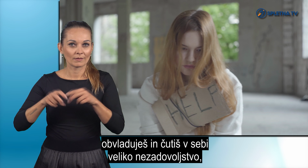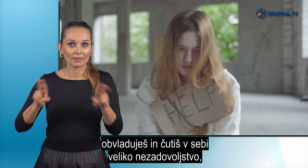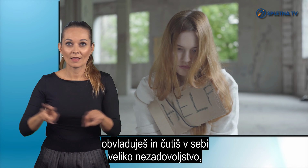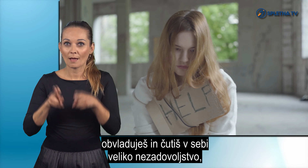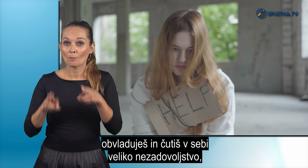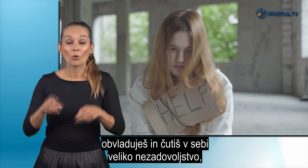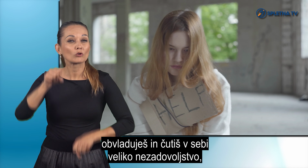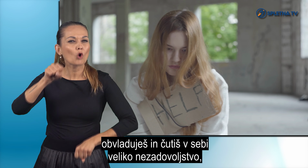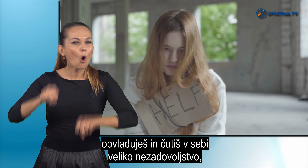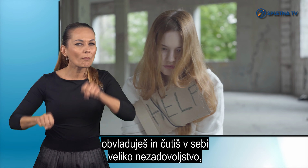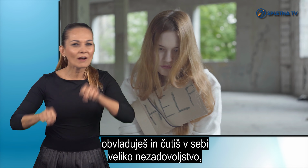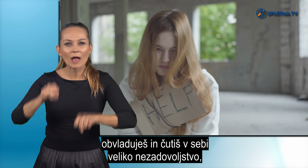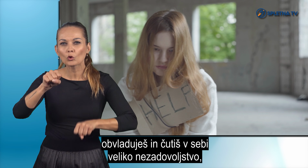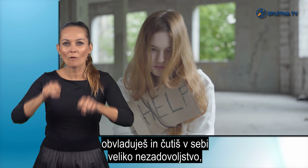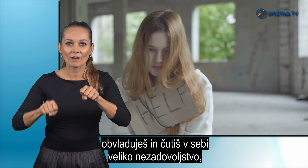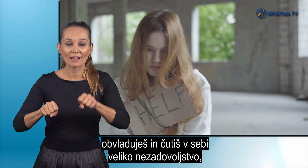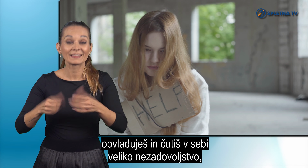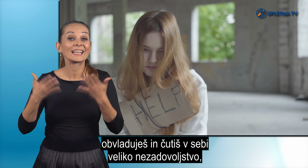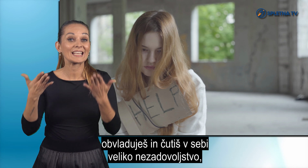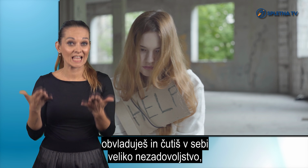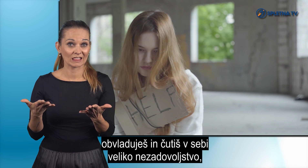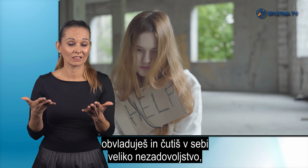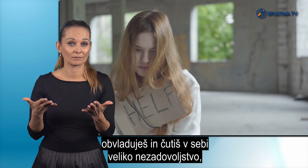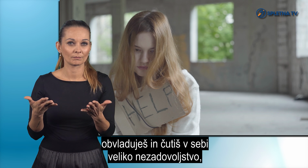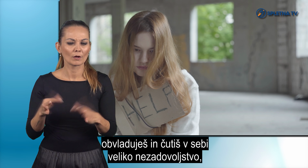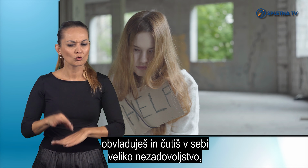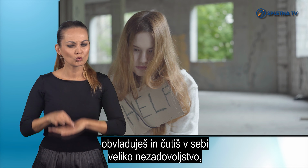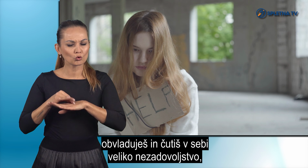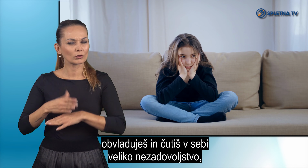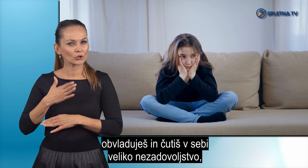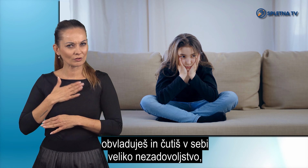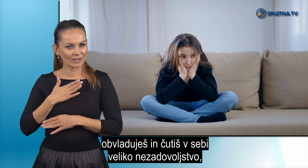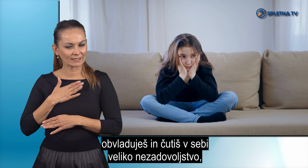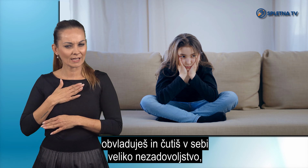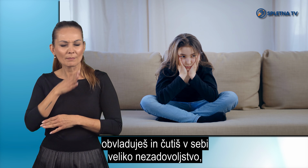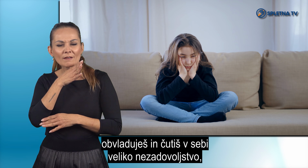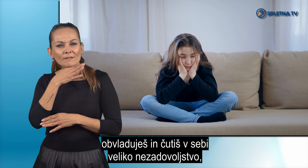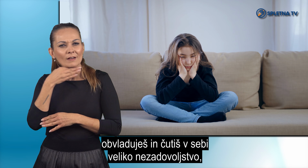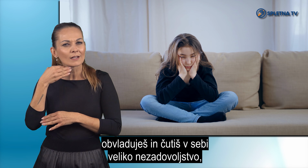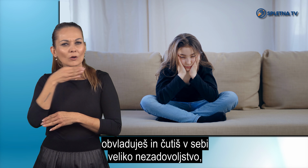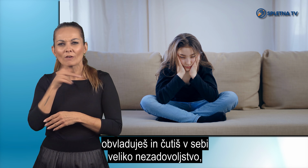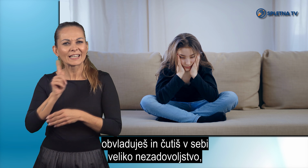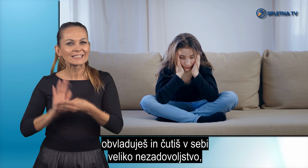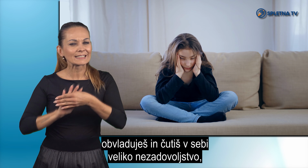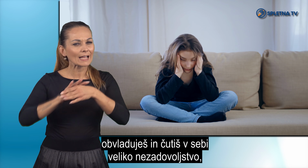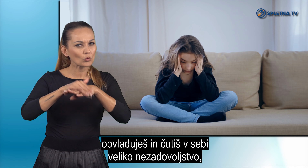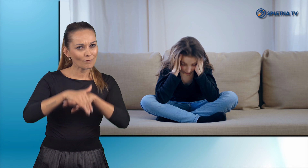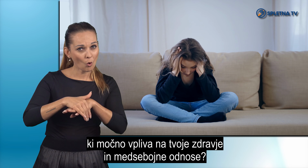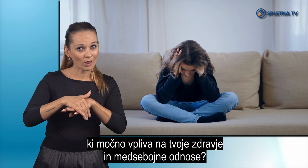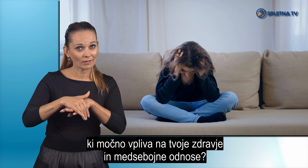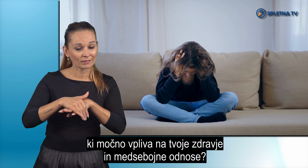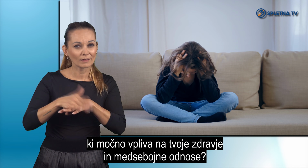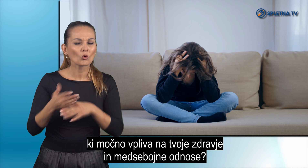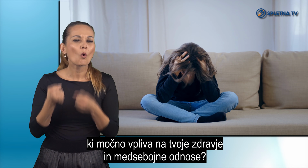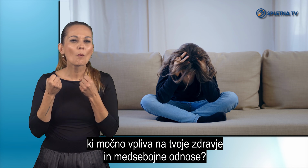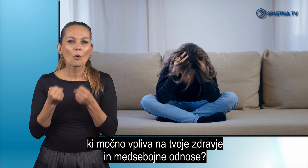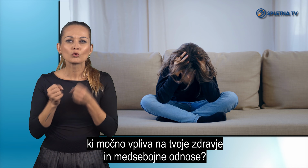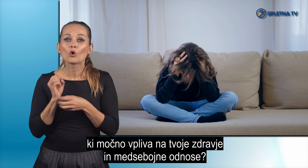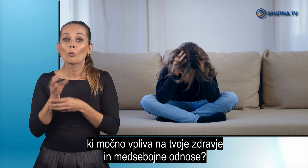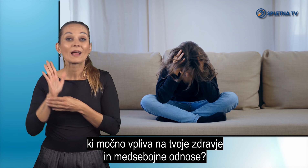obvladuješ in čutiš v sebi veliko nezadovoljstvo, ki močno vpliva na